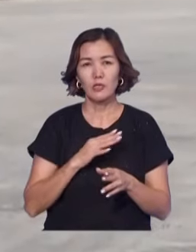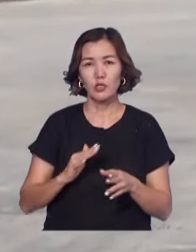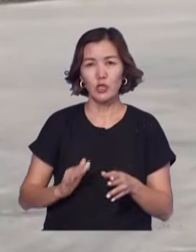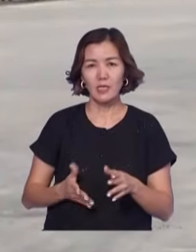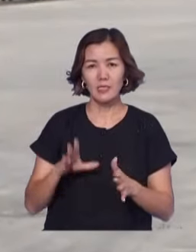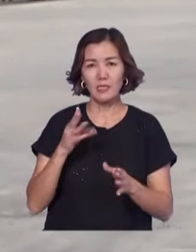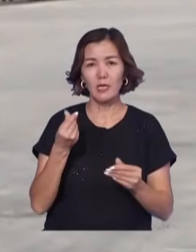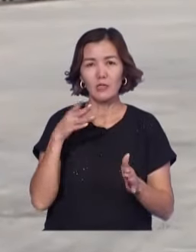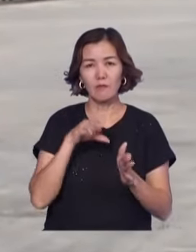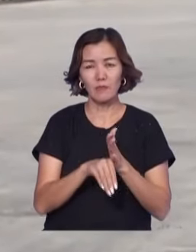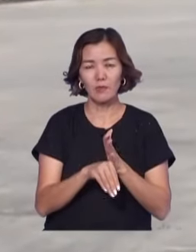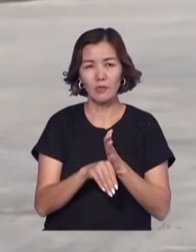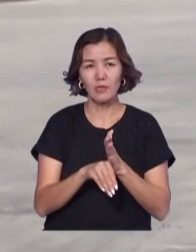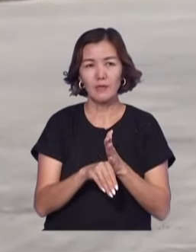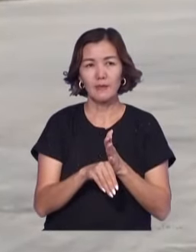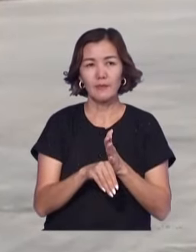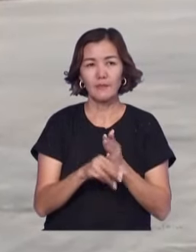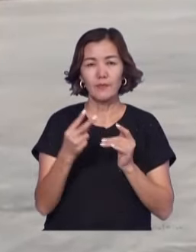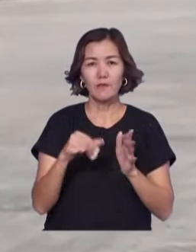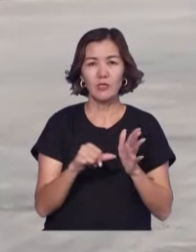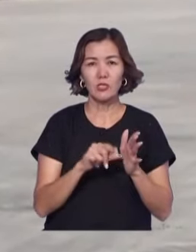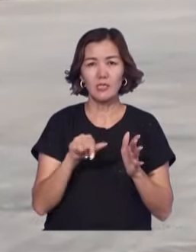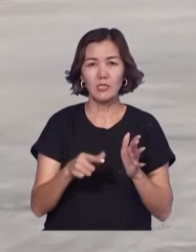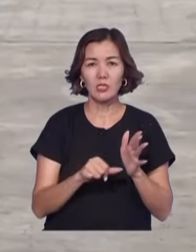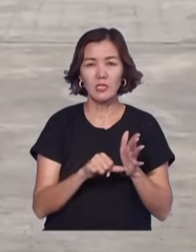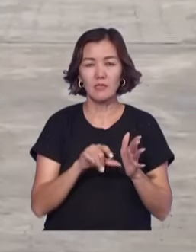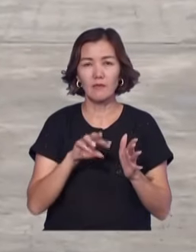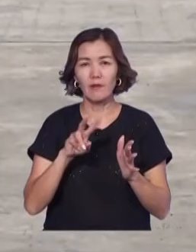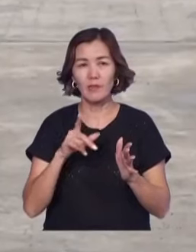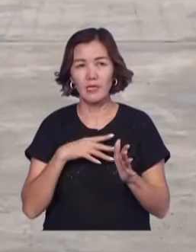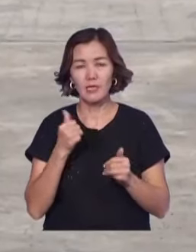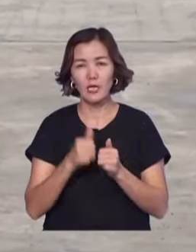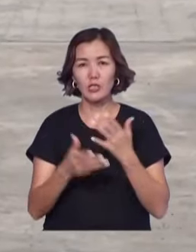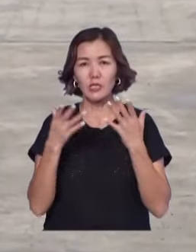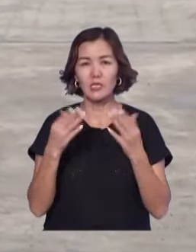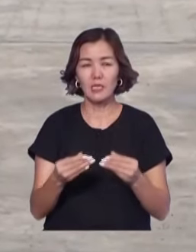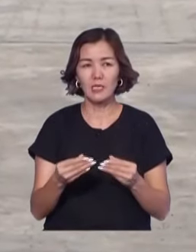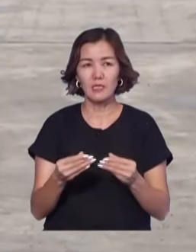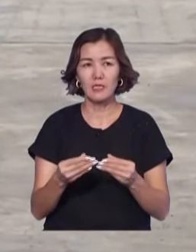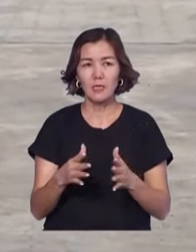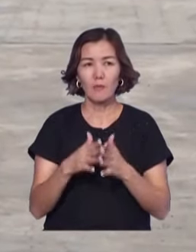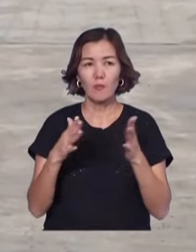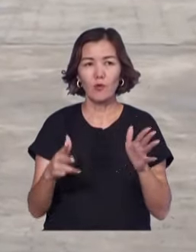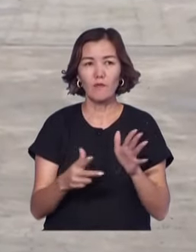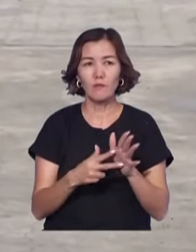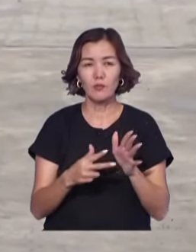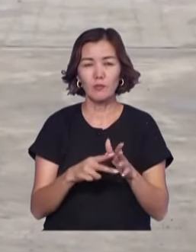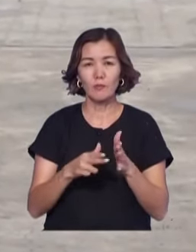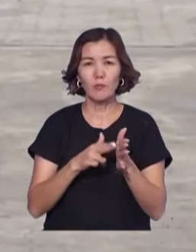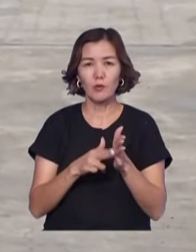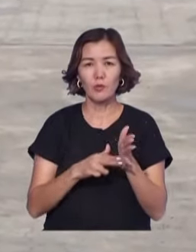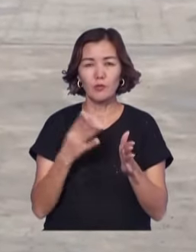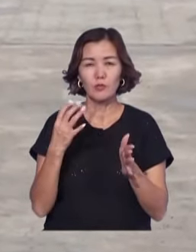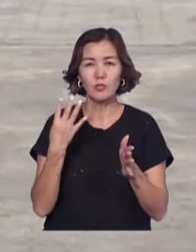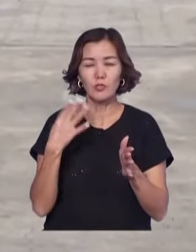день было вложено частных инвестиций 26,2 миллиарда тенге. Мы ежедневно перегружаем больше 8 поездов, это